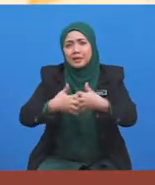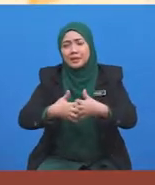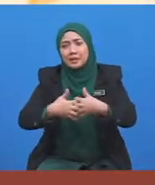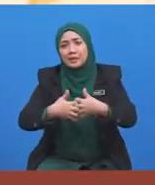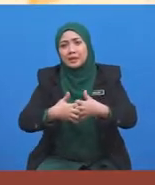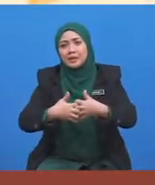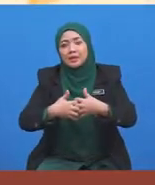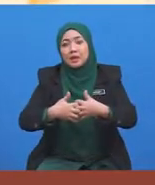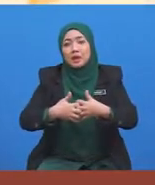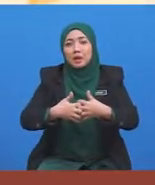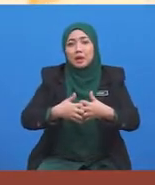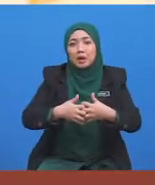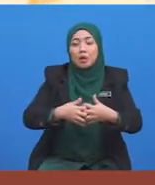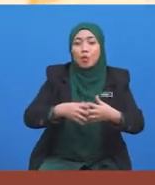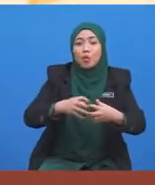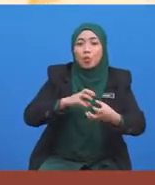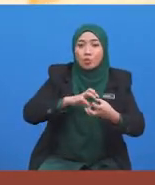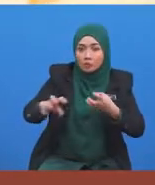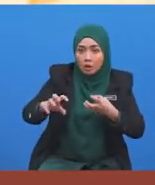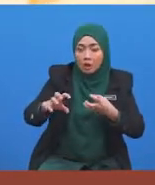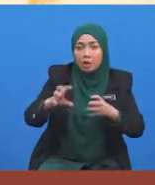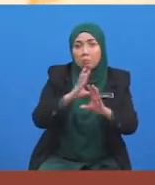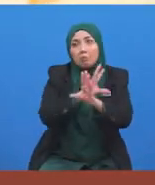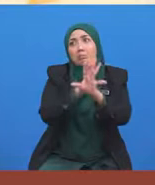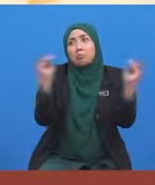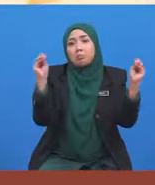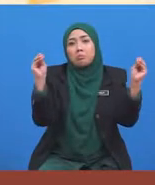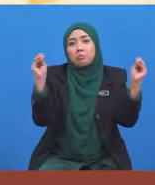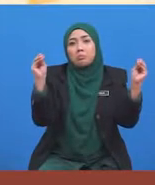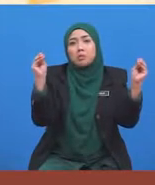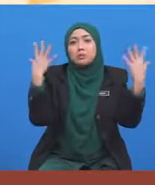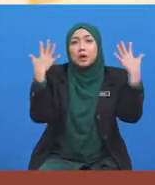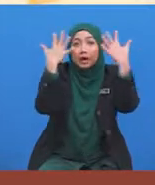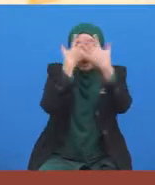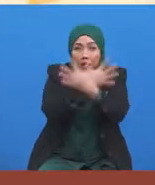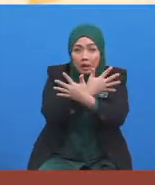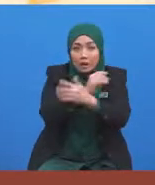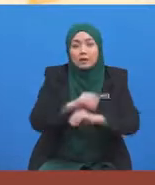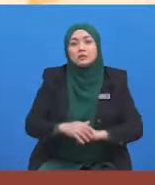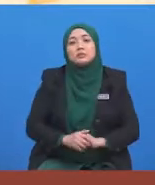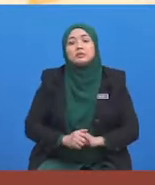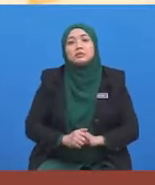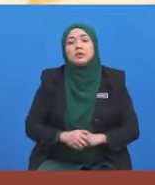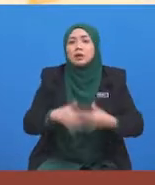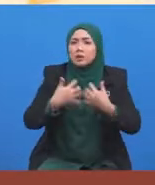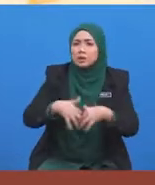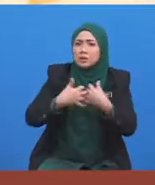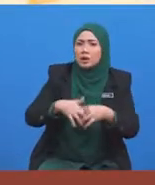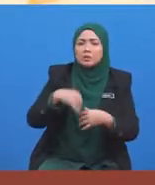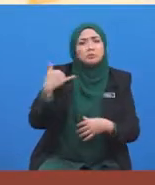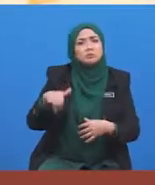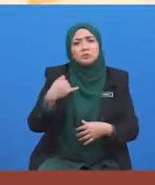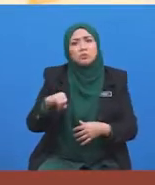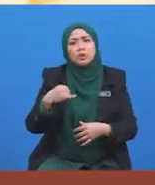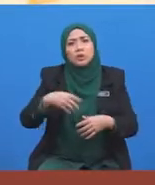dalam tempoh masa yang lama, ia akan mengganggu produktiviti pengeluaran sesebuah kilang